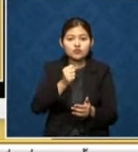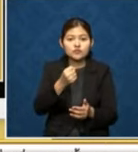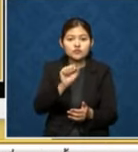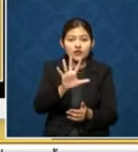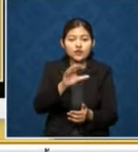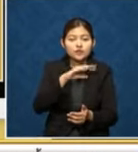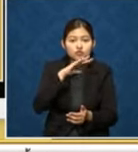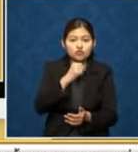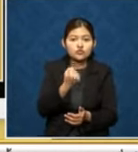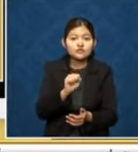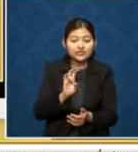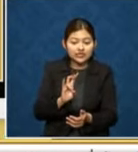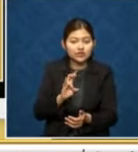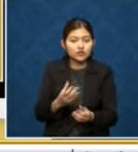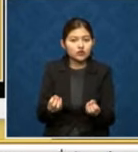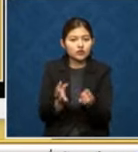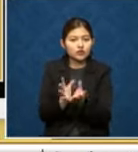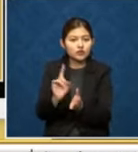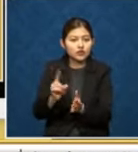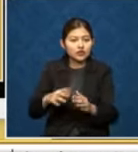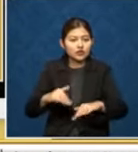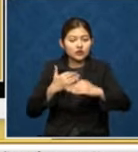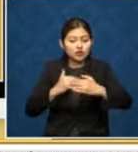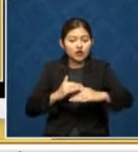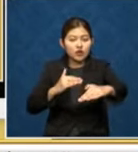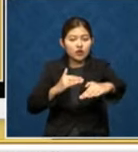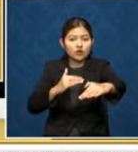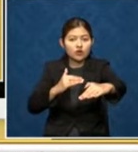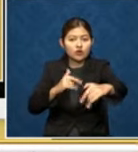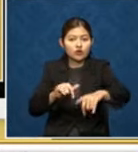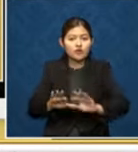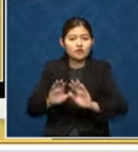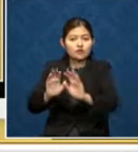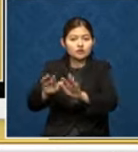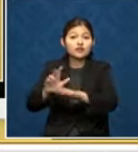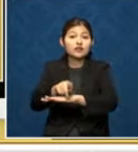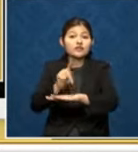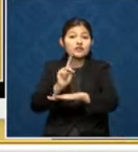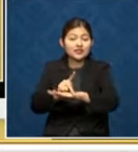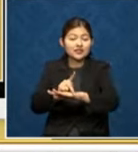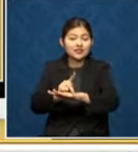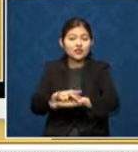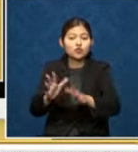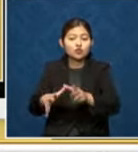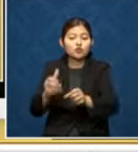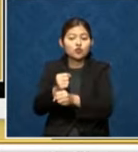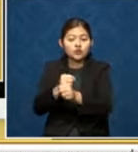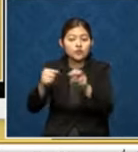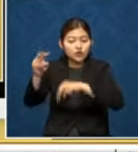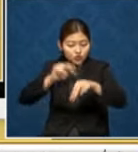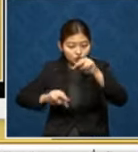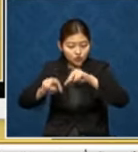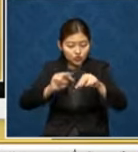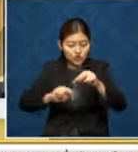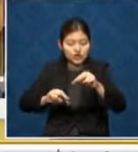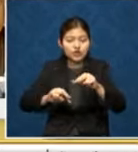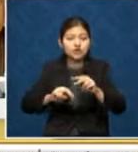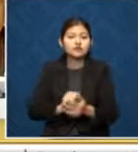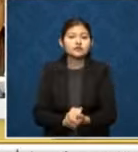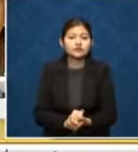ชำรุดเสียหายก็อยากร้องประสานผ่านท่านประธานถึงหน่วยงานที่เกี่ยวข้องคือกรมโยธาธิ